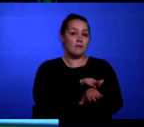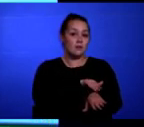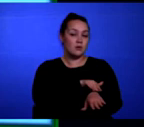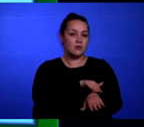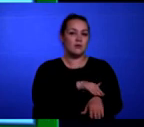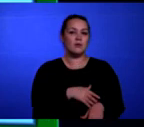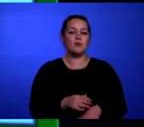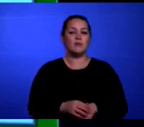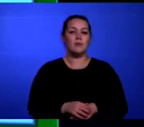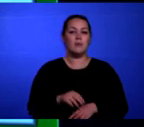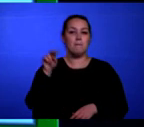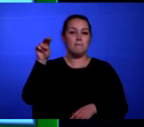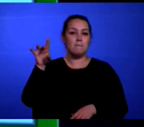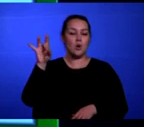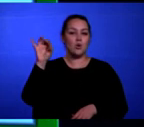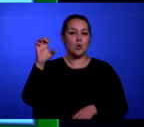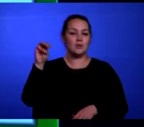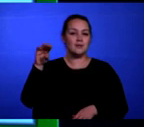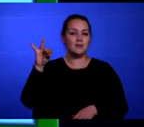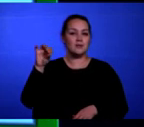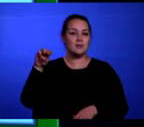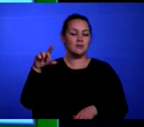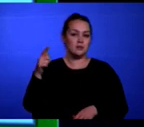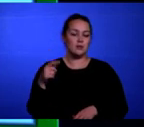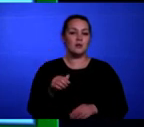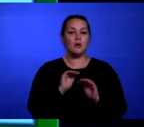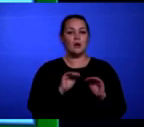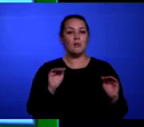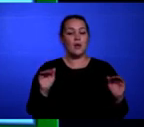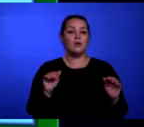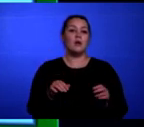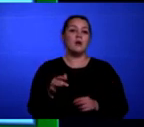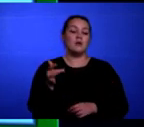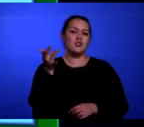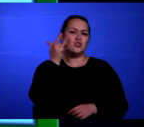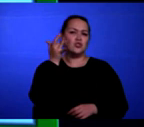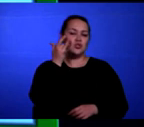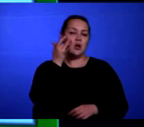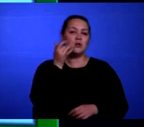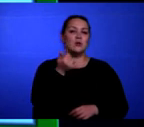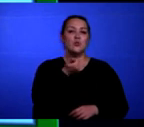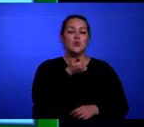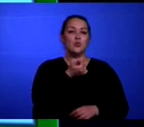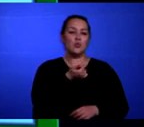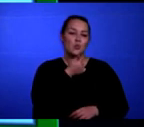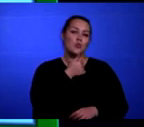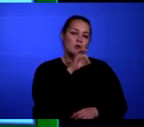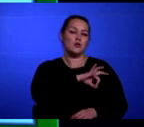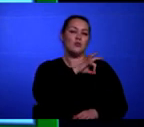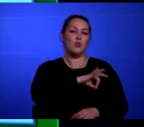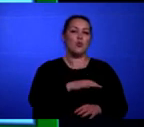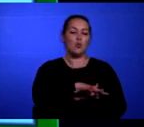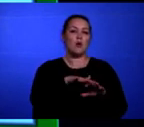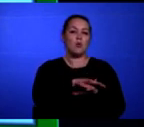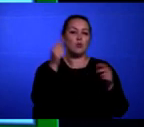простить ребята синонимы часто употребляется в народных сказках этими словами